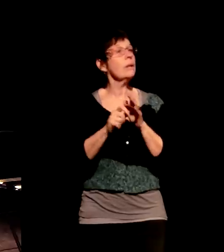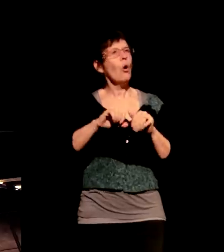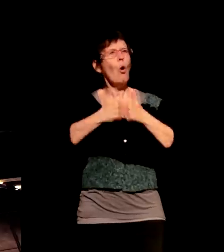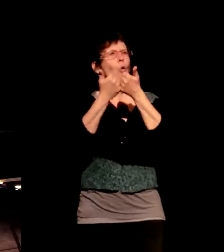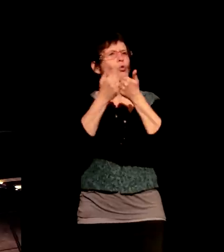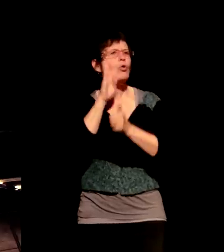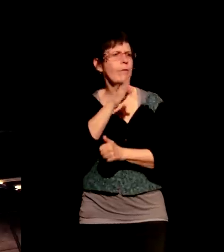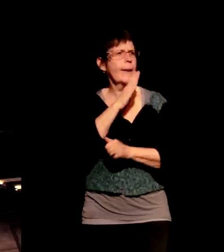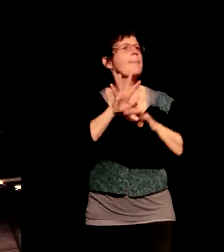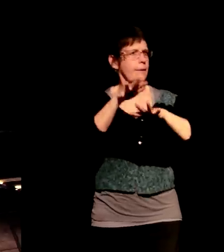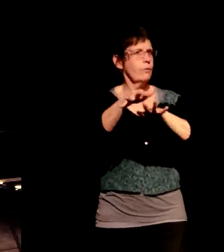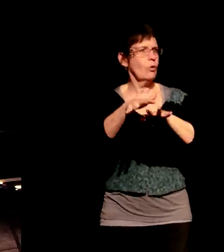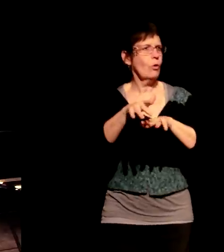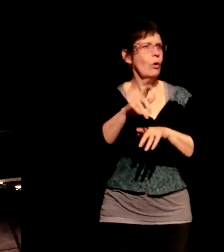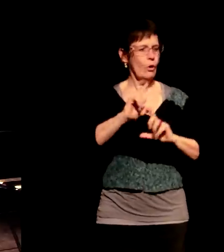beaucoup de gens étaient Charlie.